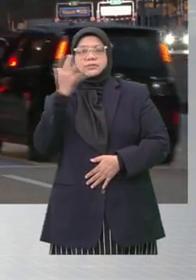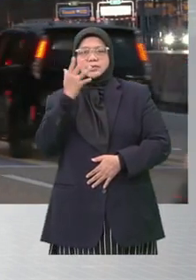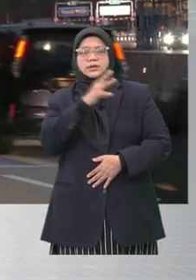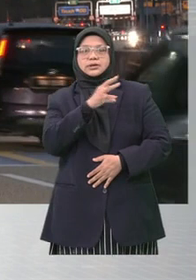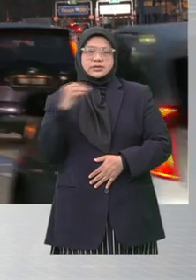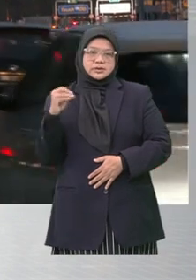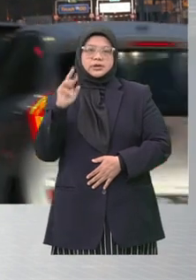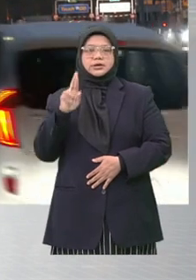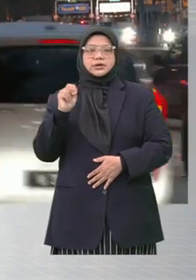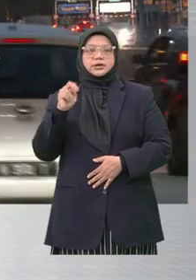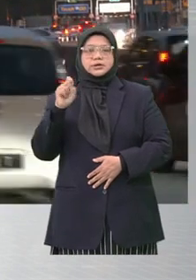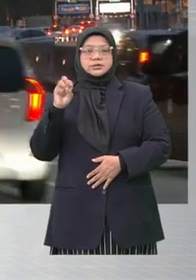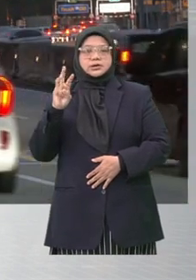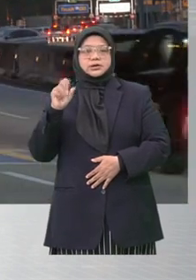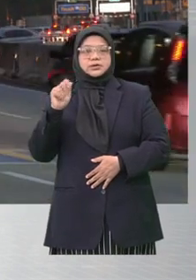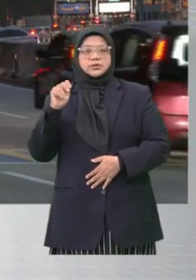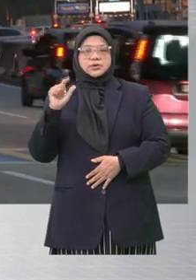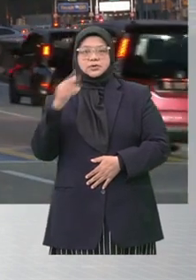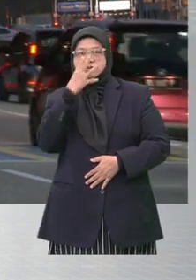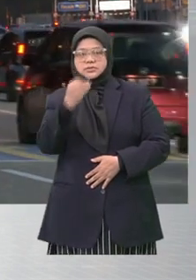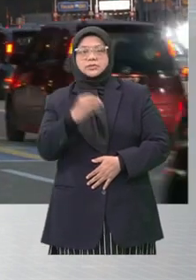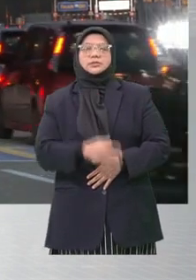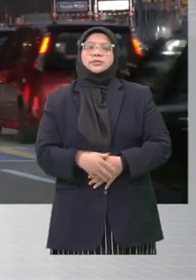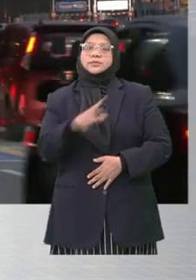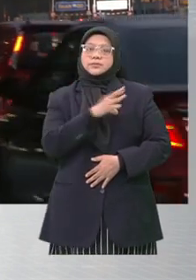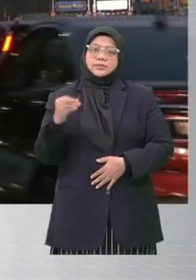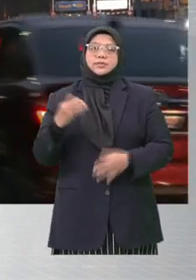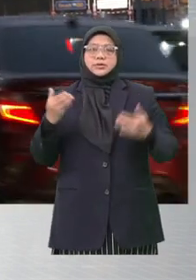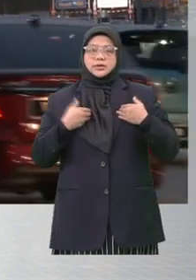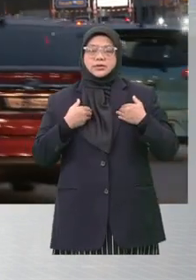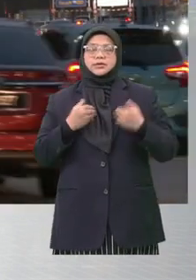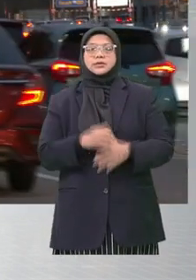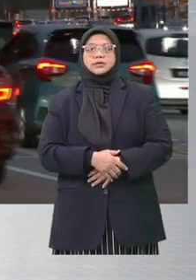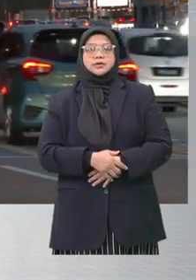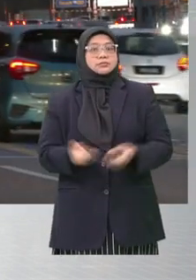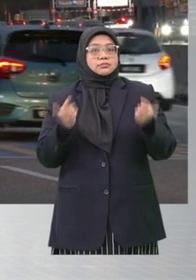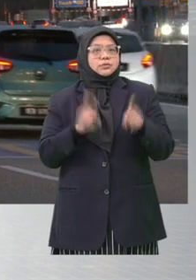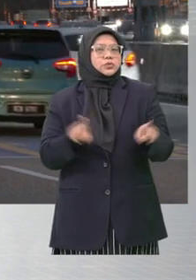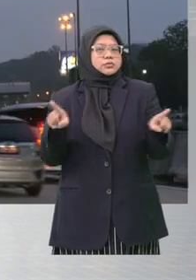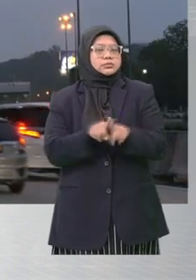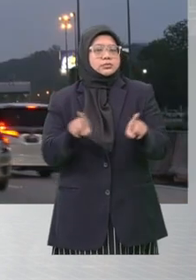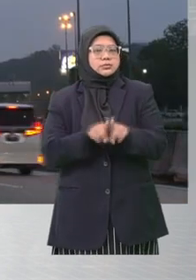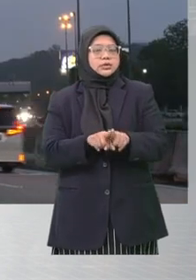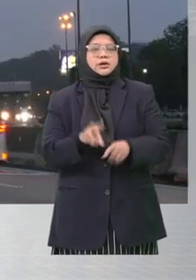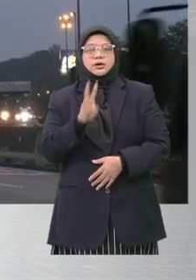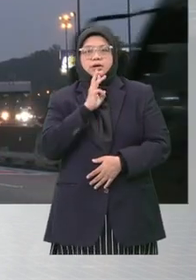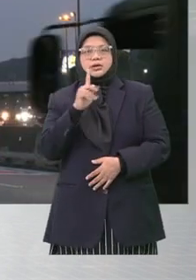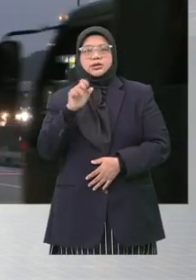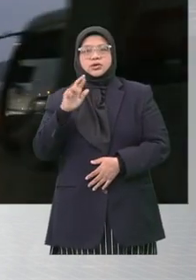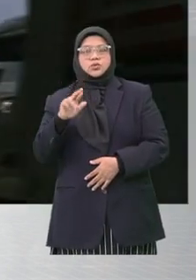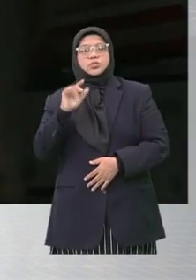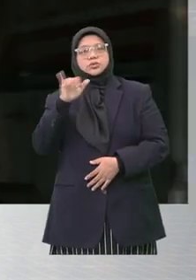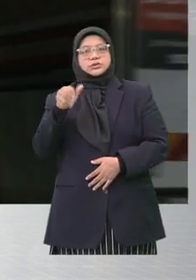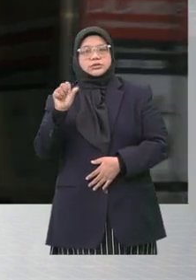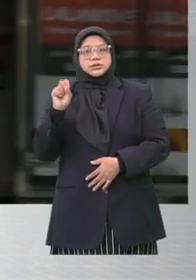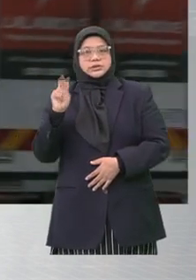dari RNR Senawang menuju ke Seremban. Manakala bagi arah selatan pula, trafik juga tinggi dari Aikroh menuju ke Jasin,